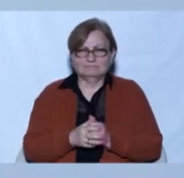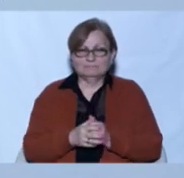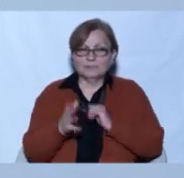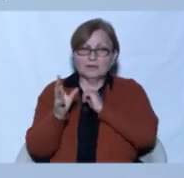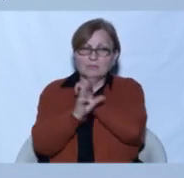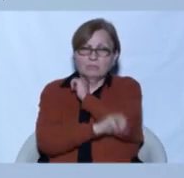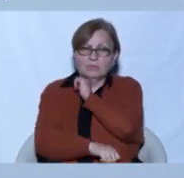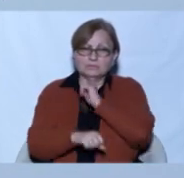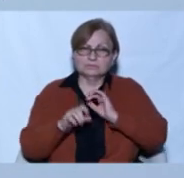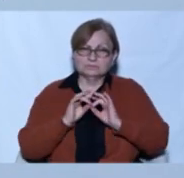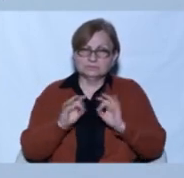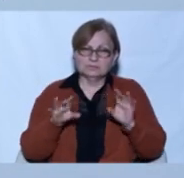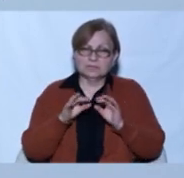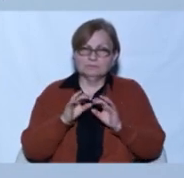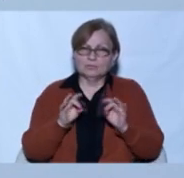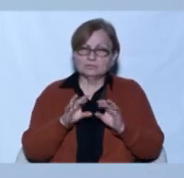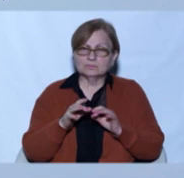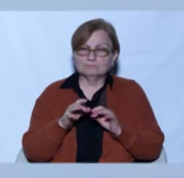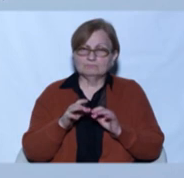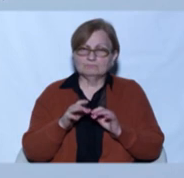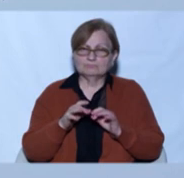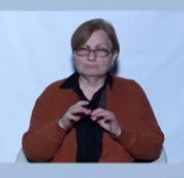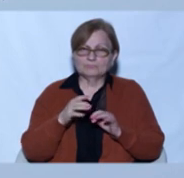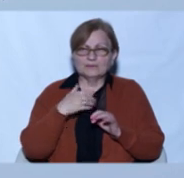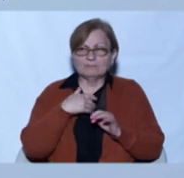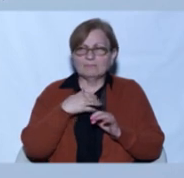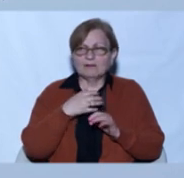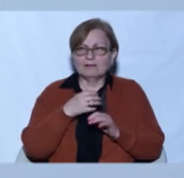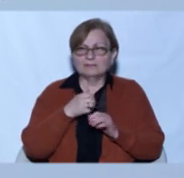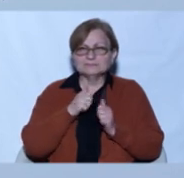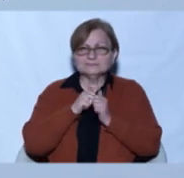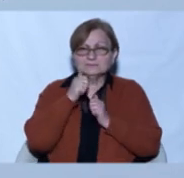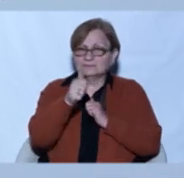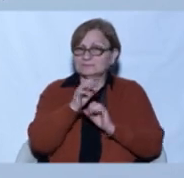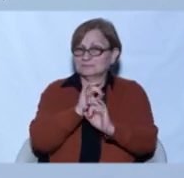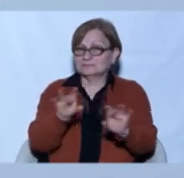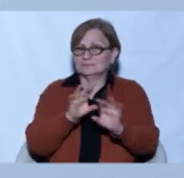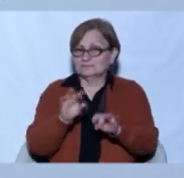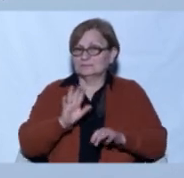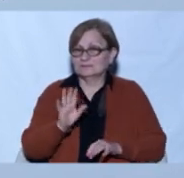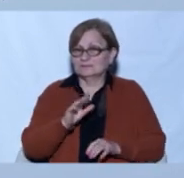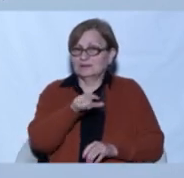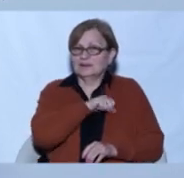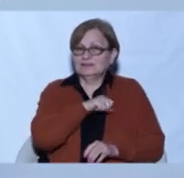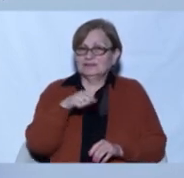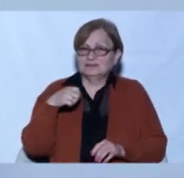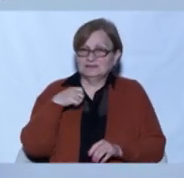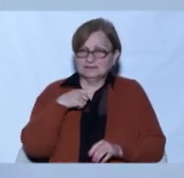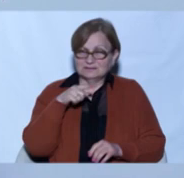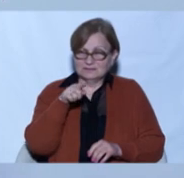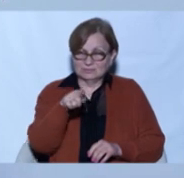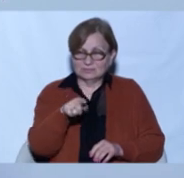ფინალი მოთხრობის როგორია? მე ბოლომდე არ გაგიმხელ და მგონია, რომ შენი გადასაწყვეტი ამ